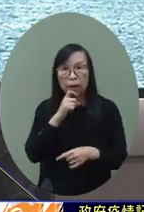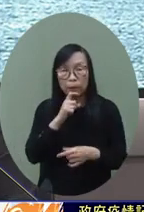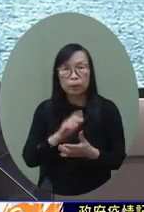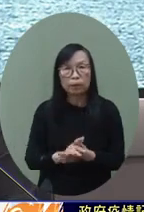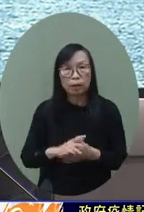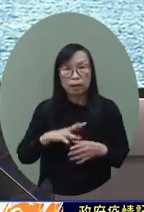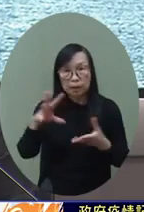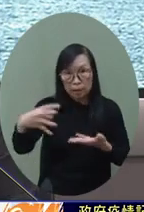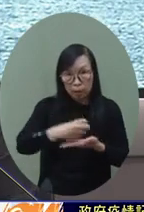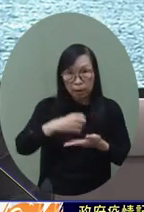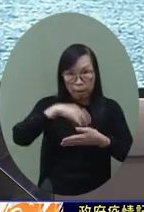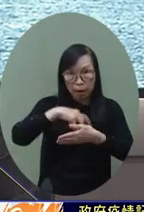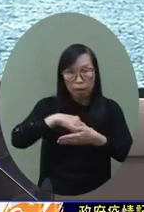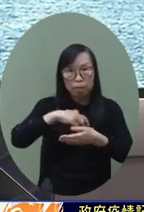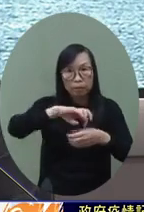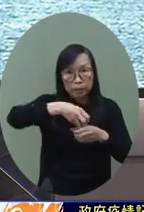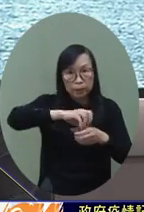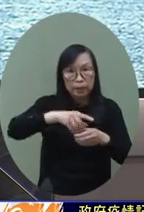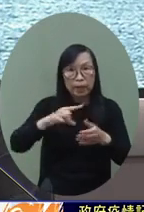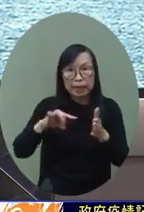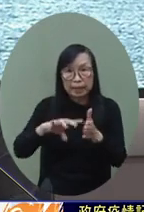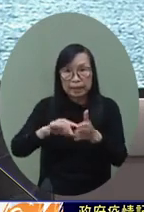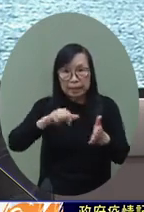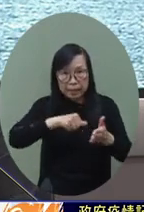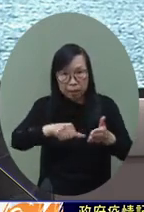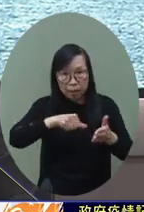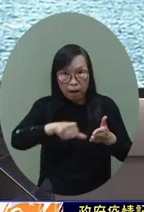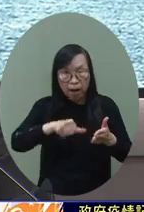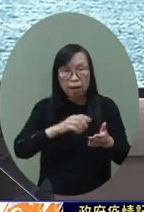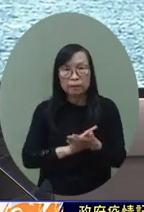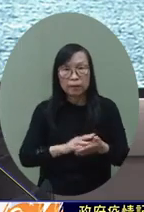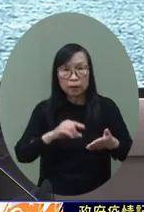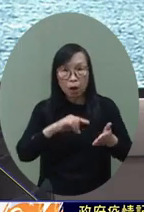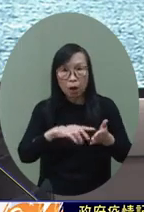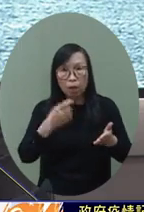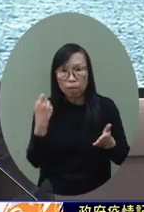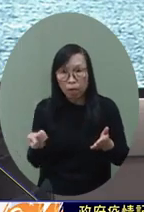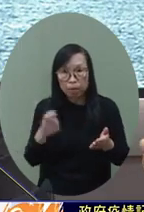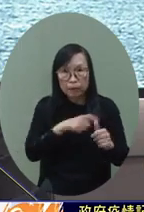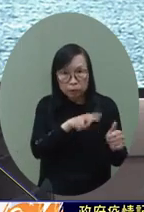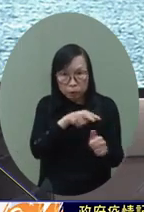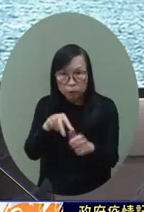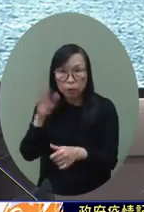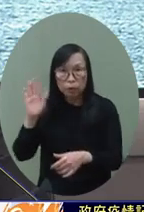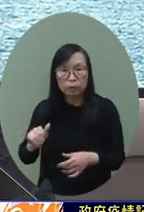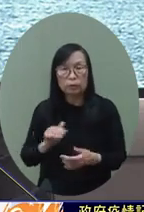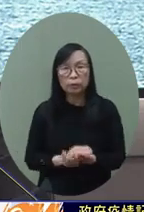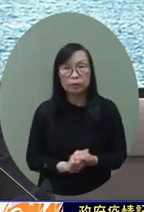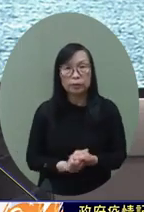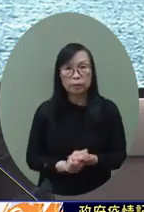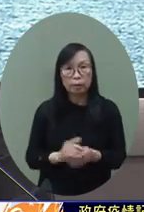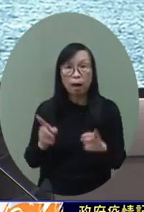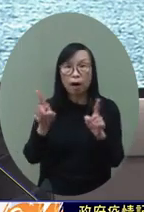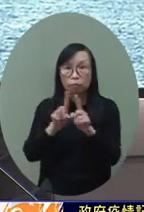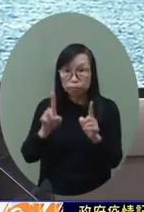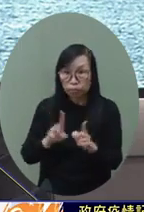收集包和樣本瓶都貼了一個電子的條碼，這個條碼是方便追蹤，也都能夠準確